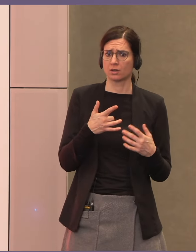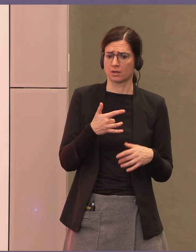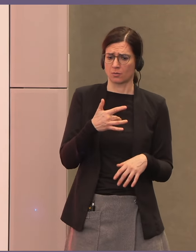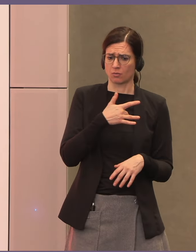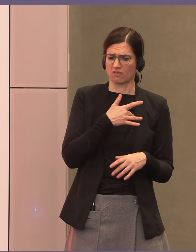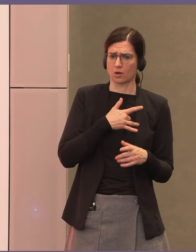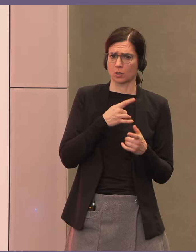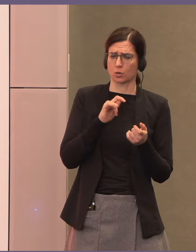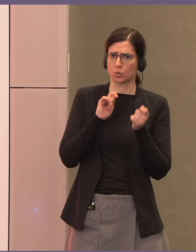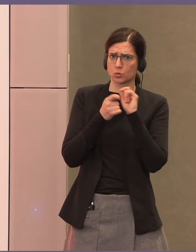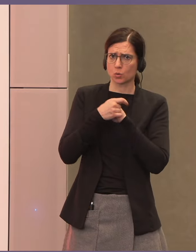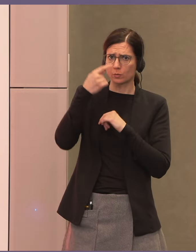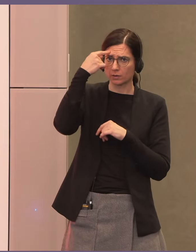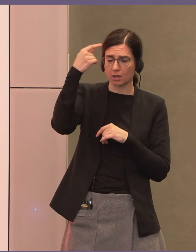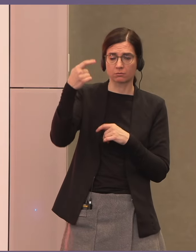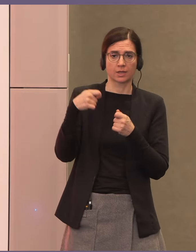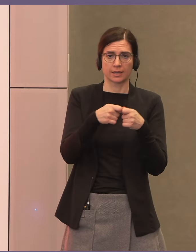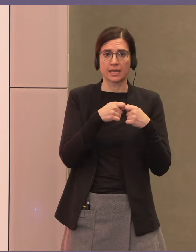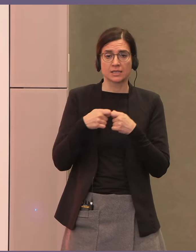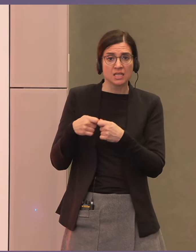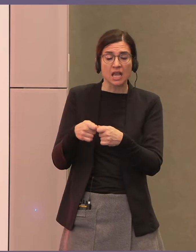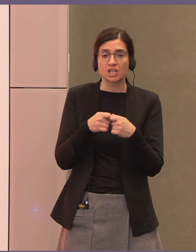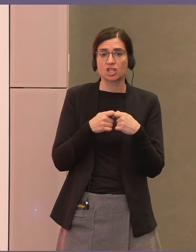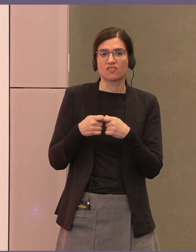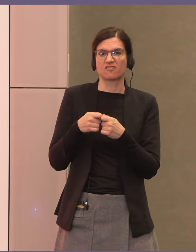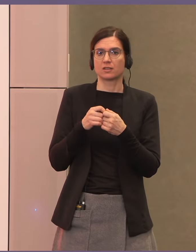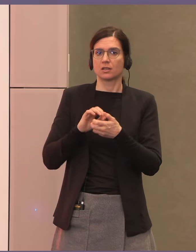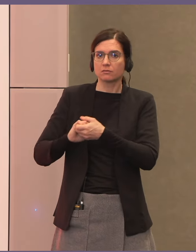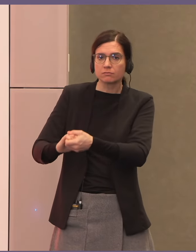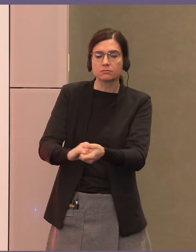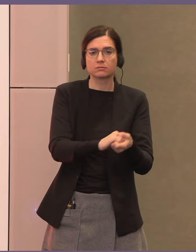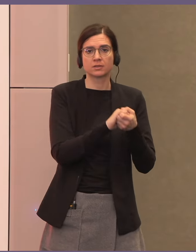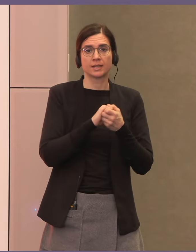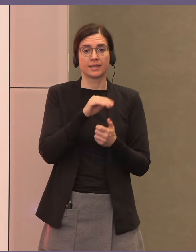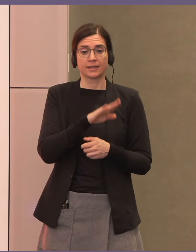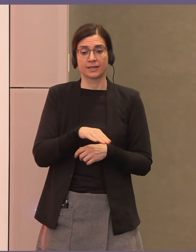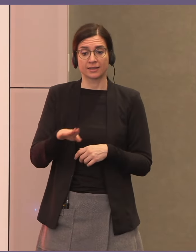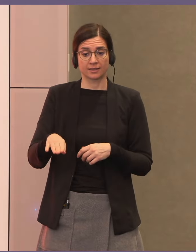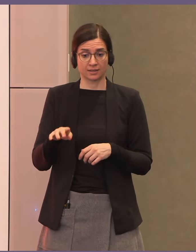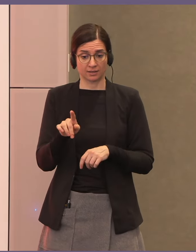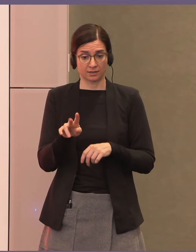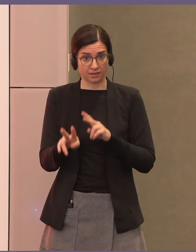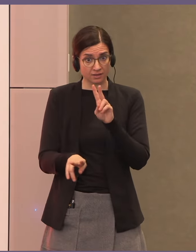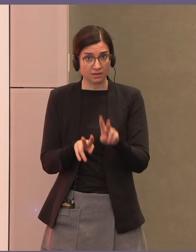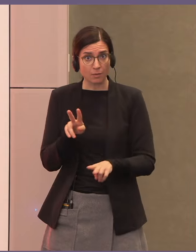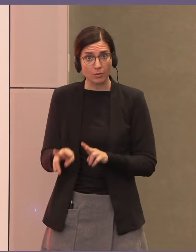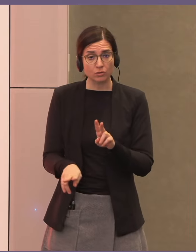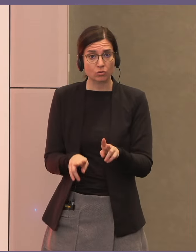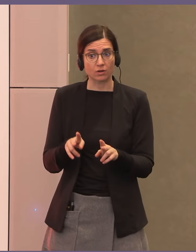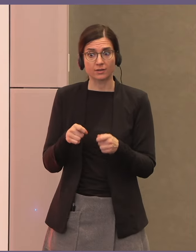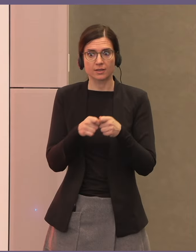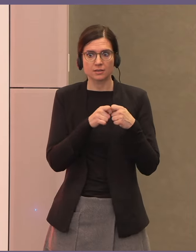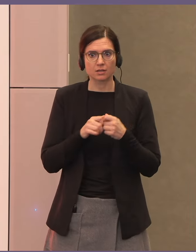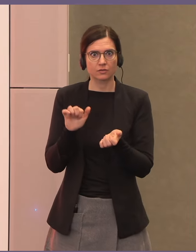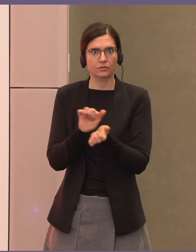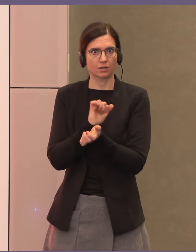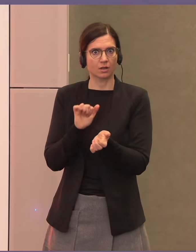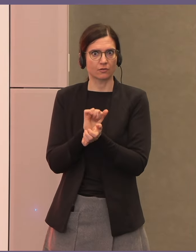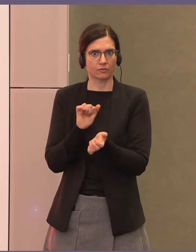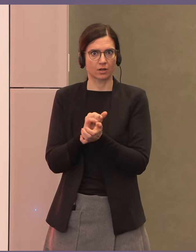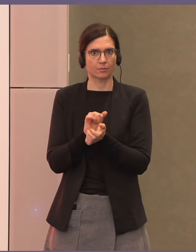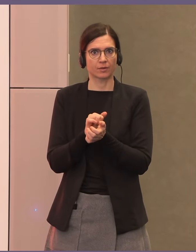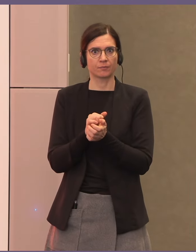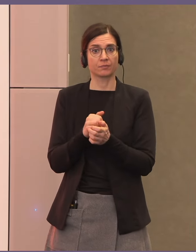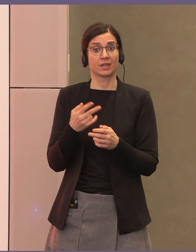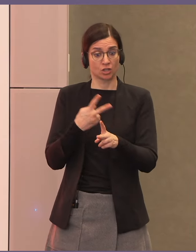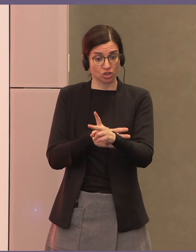Bevölkerung würde den gesellschaftlichen Konsens, dass Kinderbetreuung eine gesellschaftliche Aufgabe ist, für deren Erledigung der